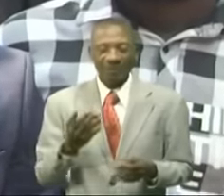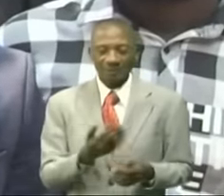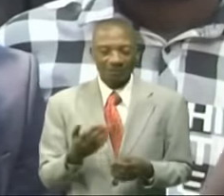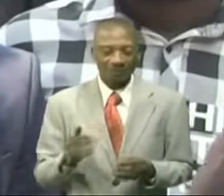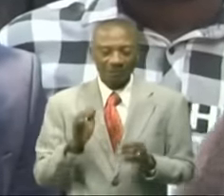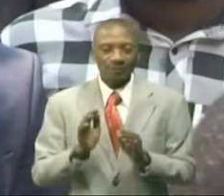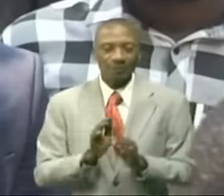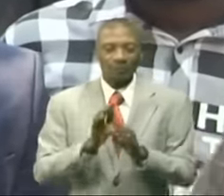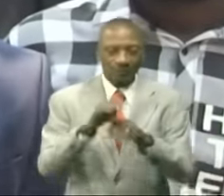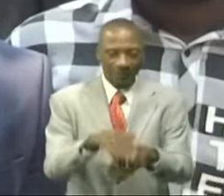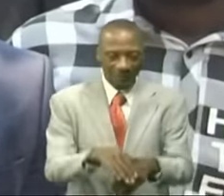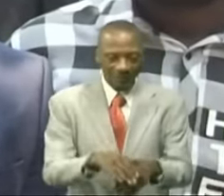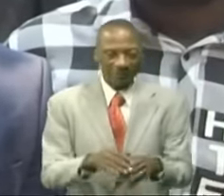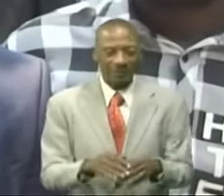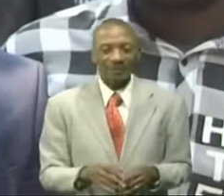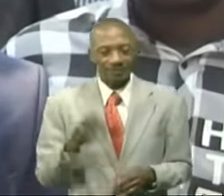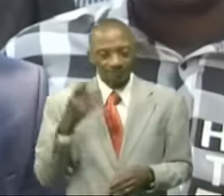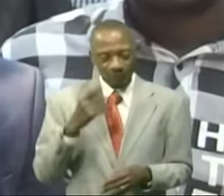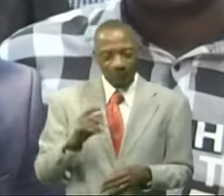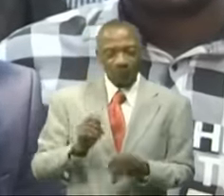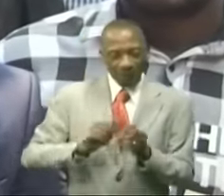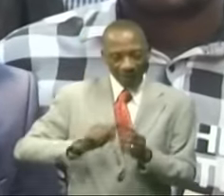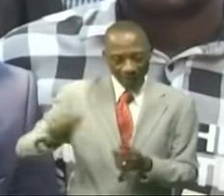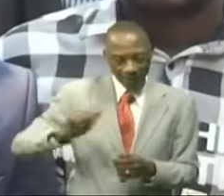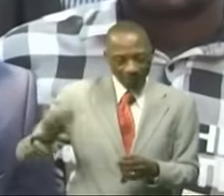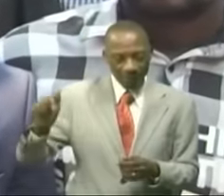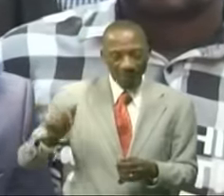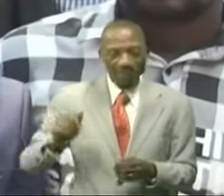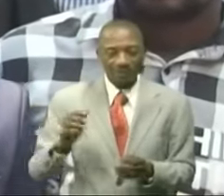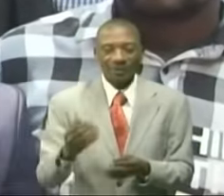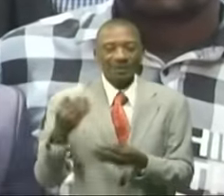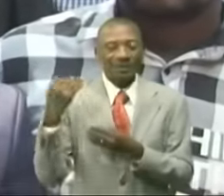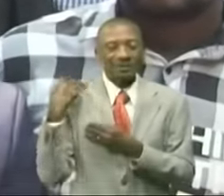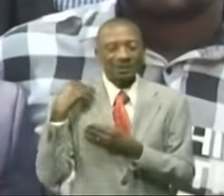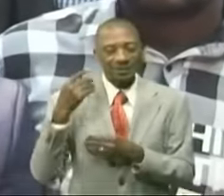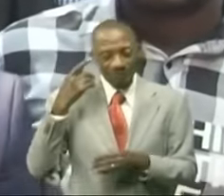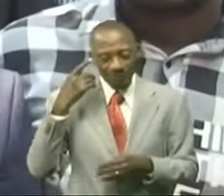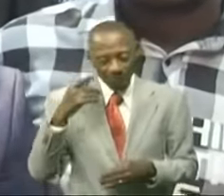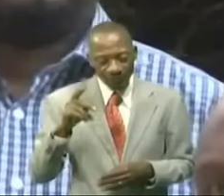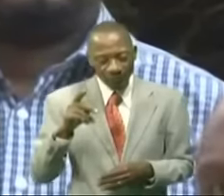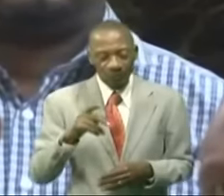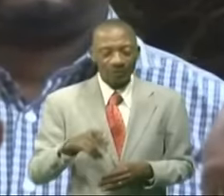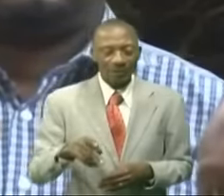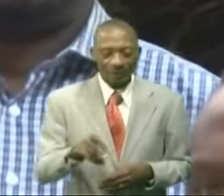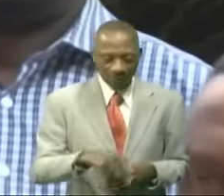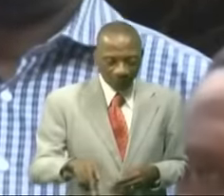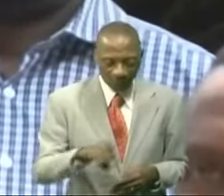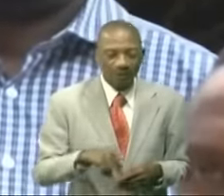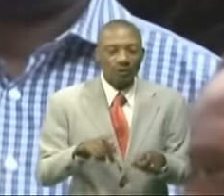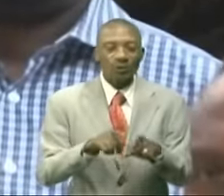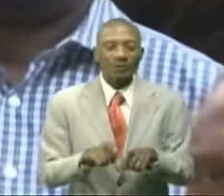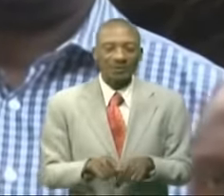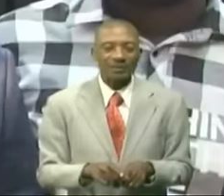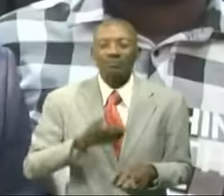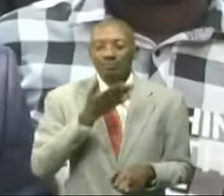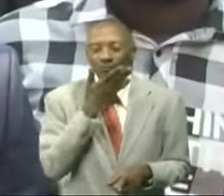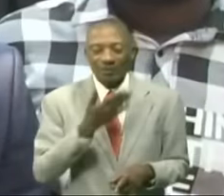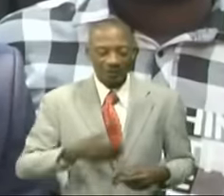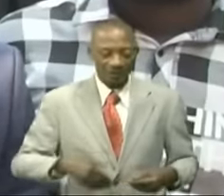Ça, c'est une violation pure et simple d'une disposition légale. Mais aussi, il y a des dispositions conventionnelles qui ne sont pas respectées, qui sont